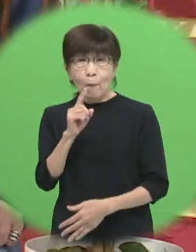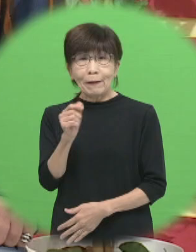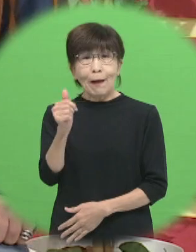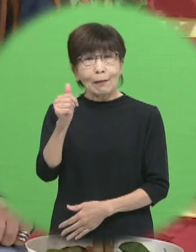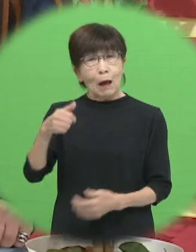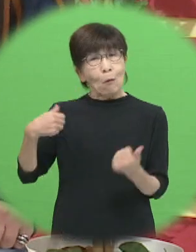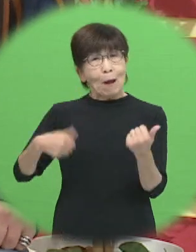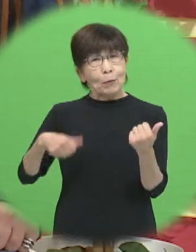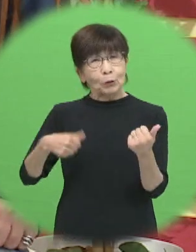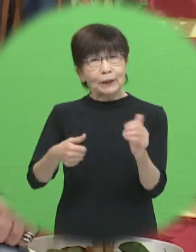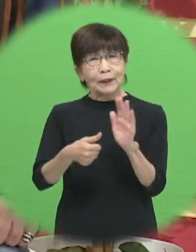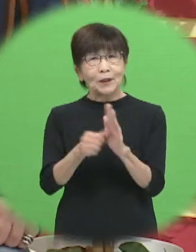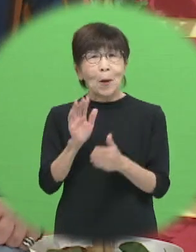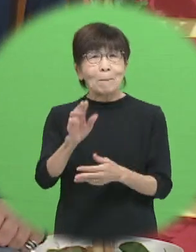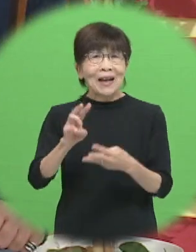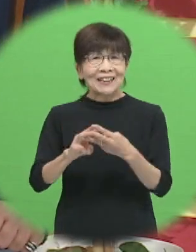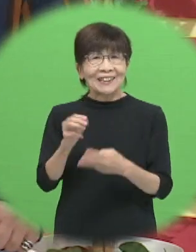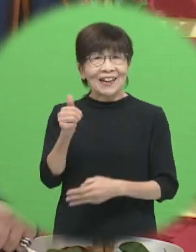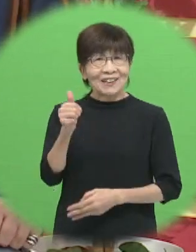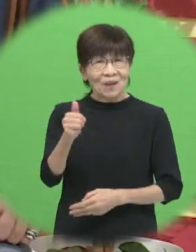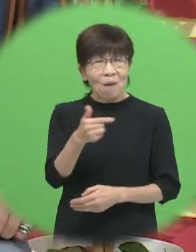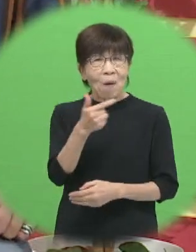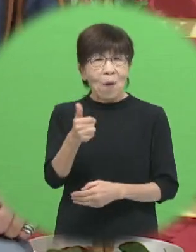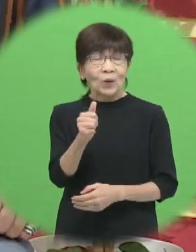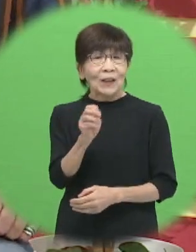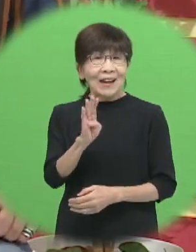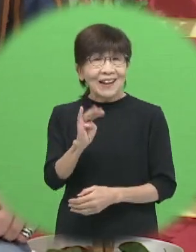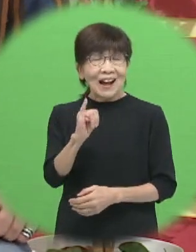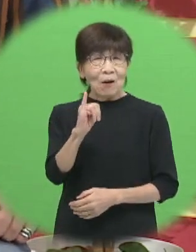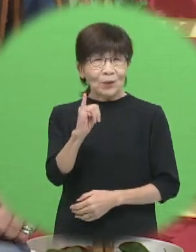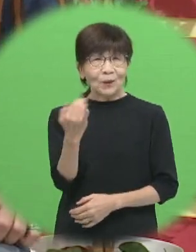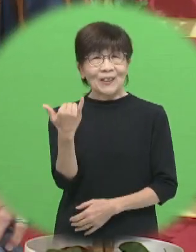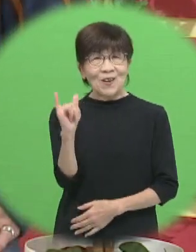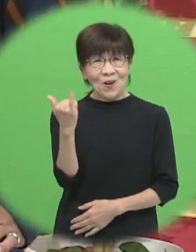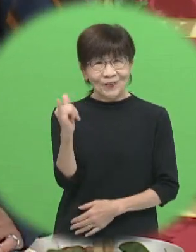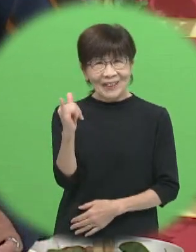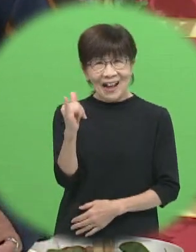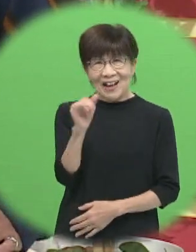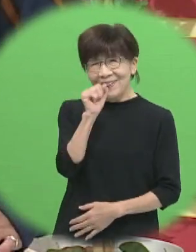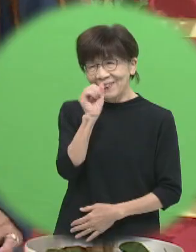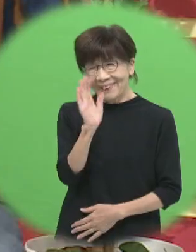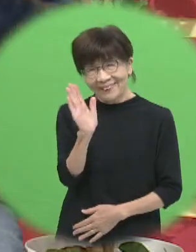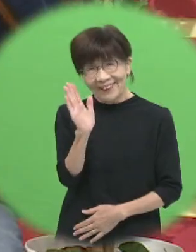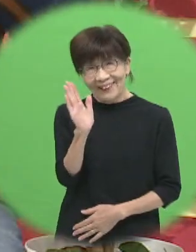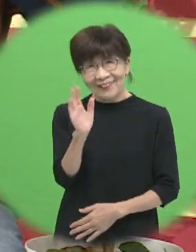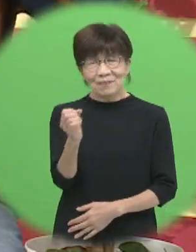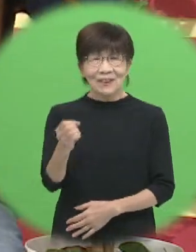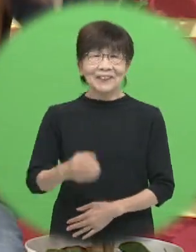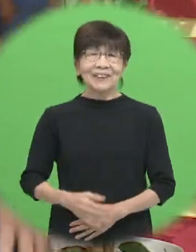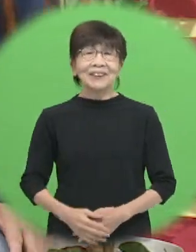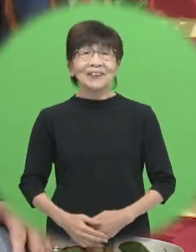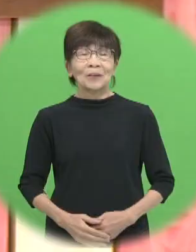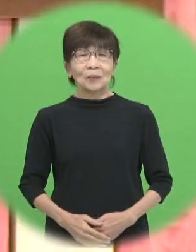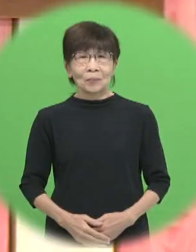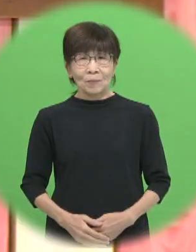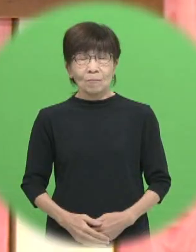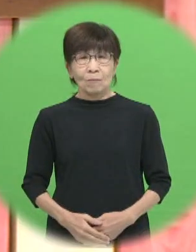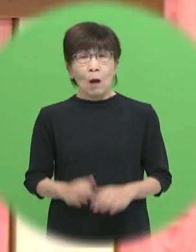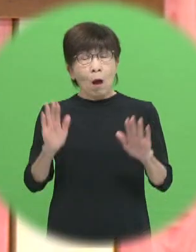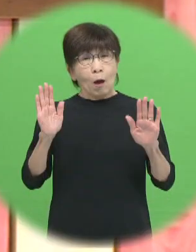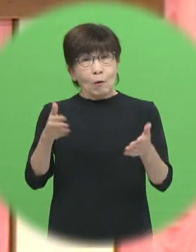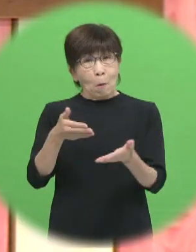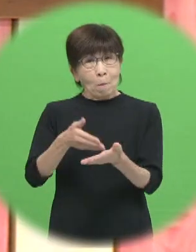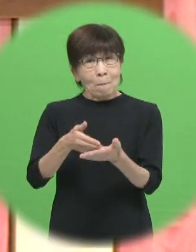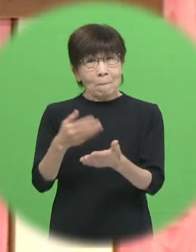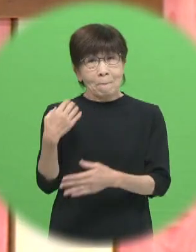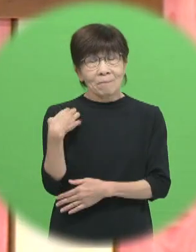ュージシャンの前田拓也さんと大竹香織子さんご夫妻です。よろしくお願いします。 お願いいたします。 そして解説い